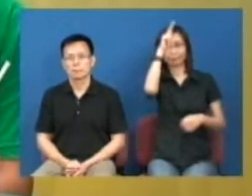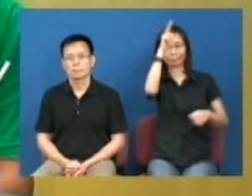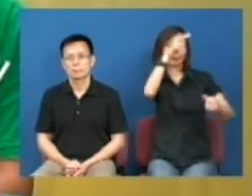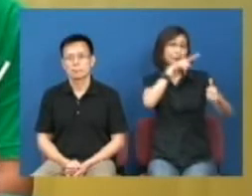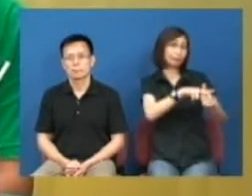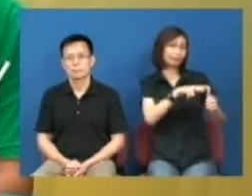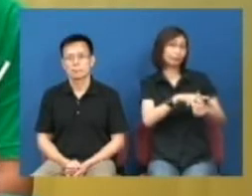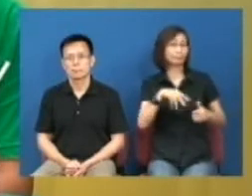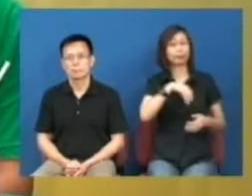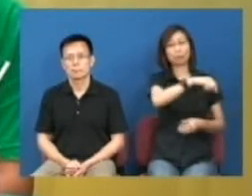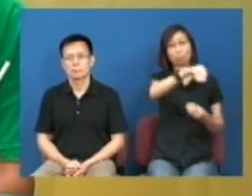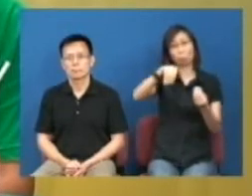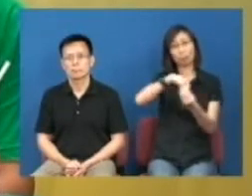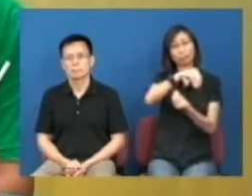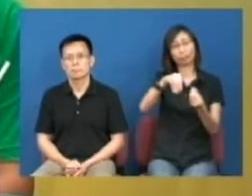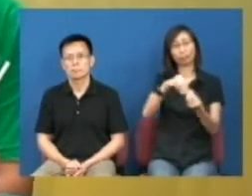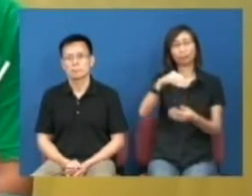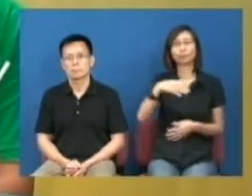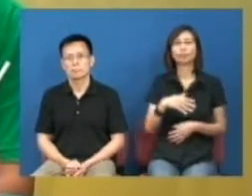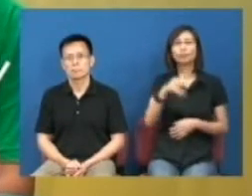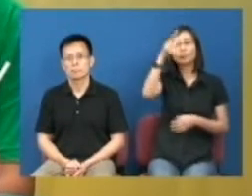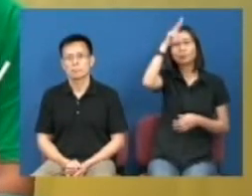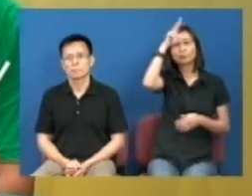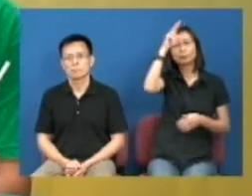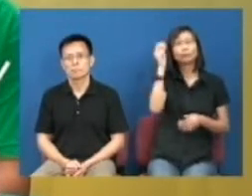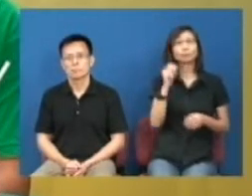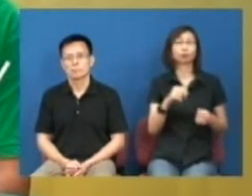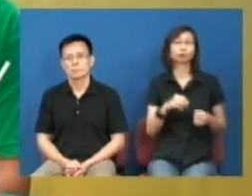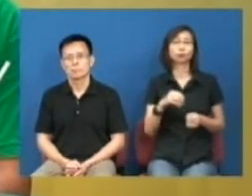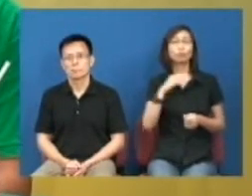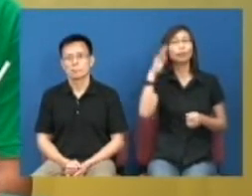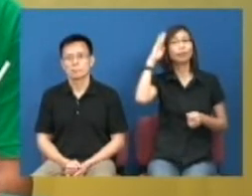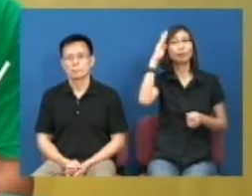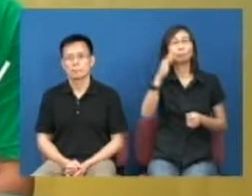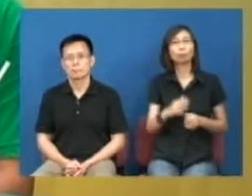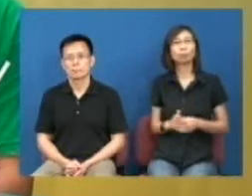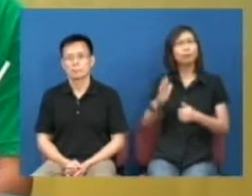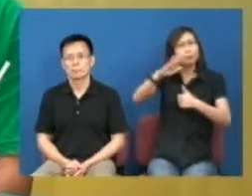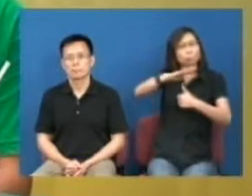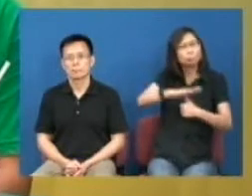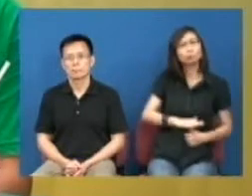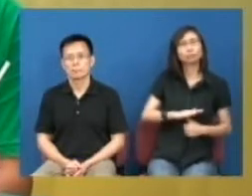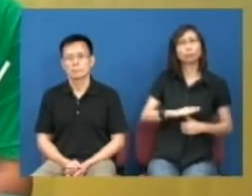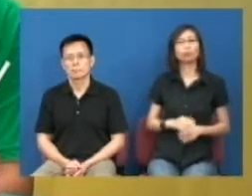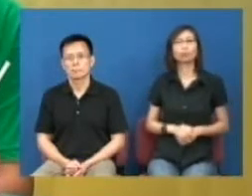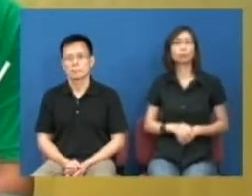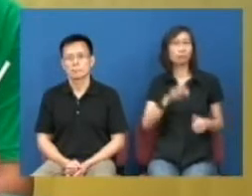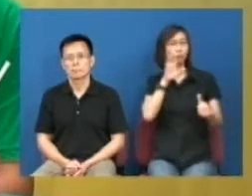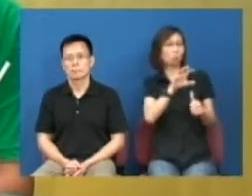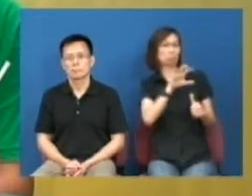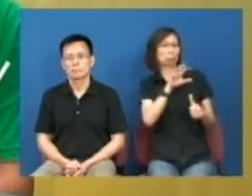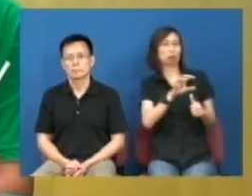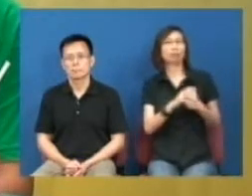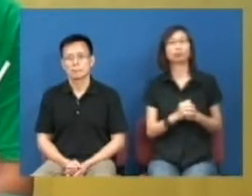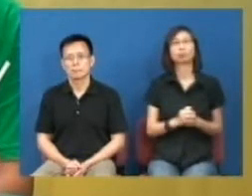政府希望用即和諧的手段或者公眼手段，即無論你說鎮壓、恐嚇，或者甚至